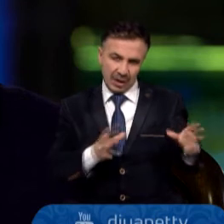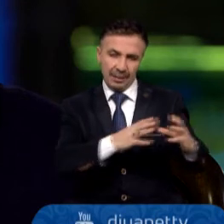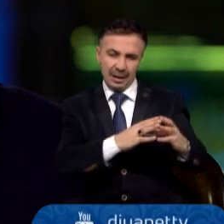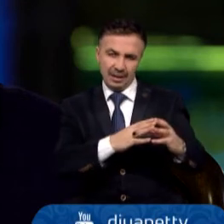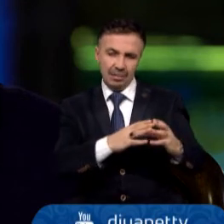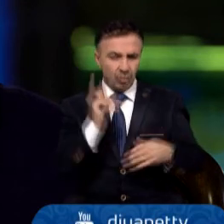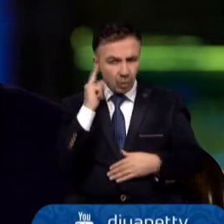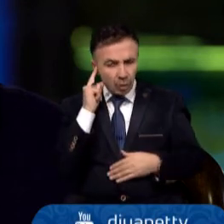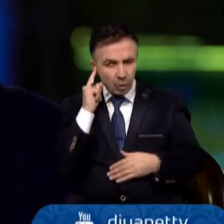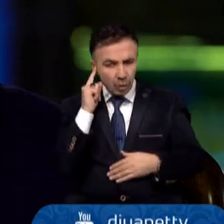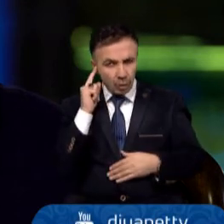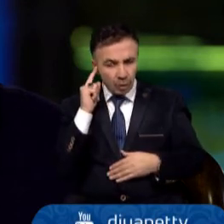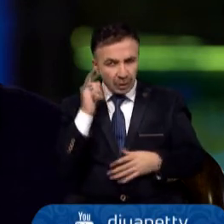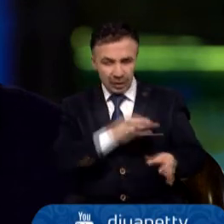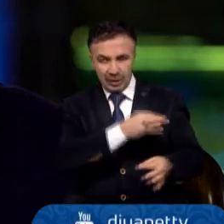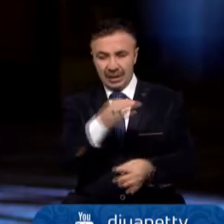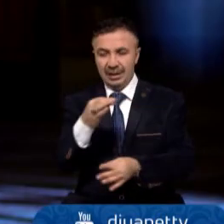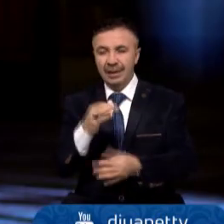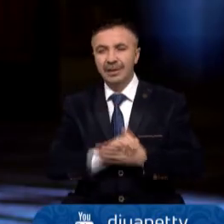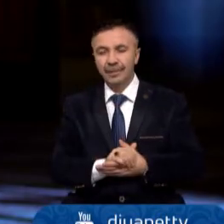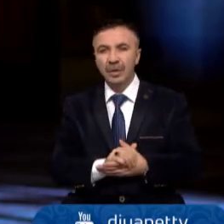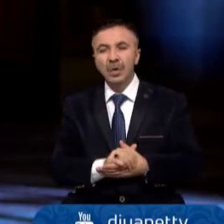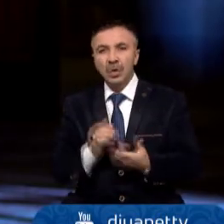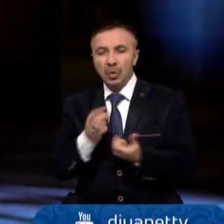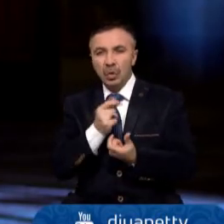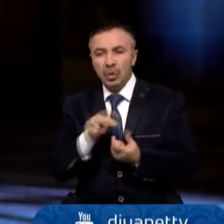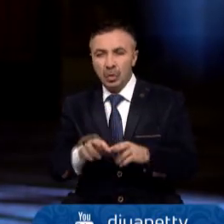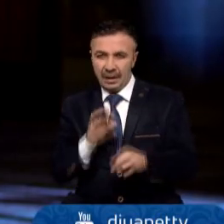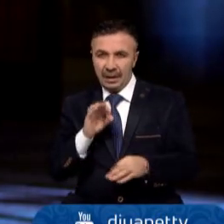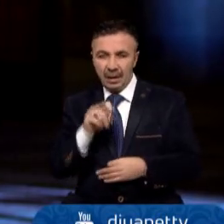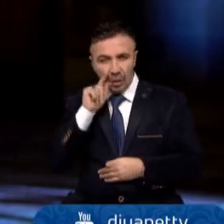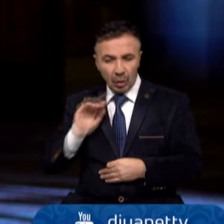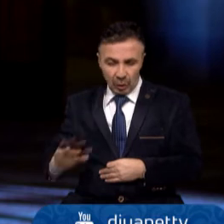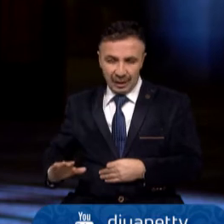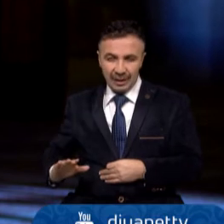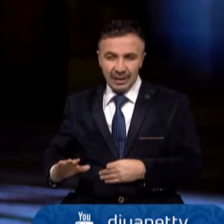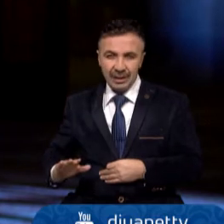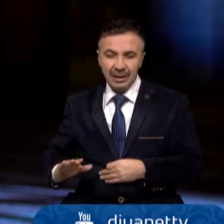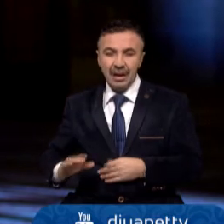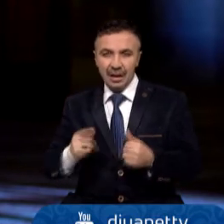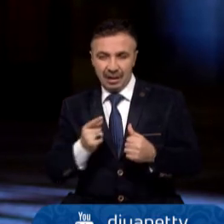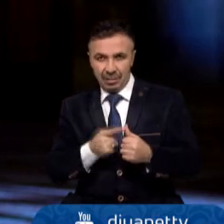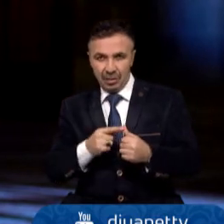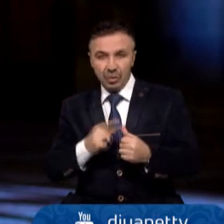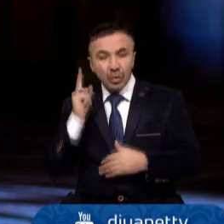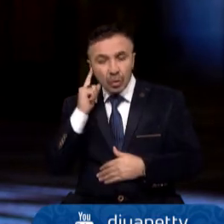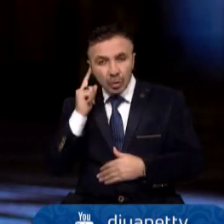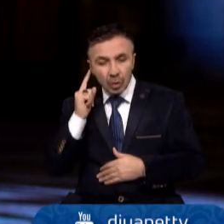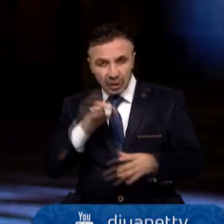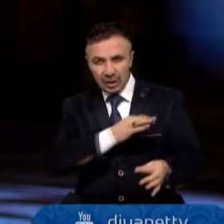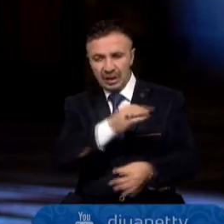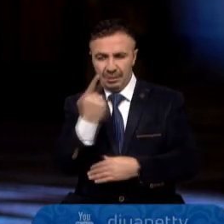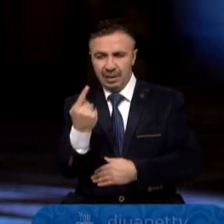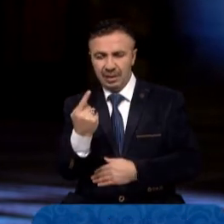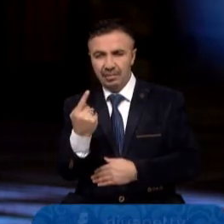Kureyş'in ileri gelenlerinden rdir bir ümeyye oğullarının önde gelen şahsiyetlerinden